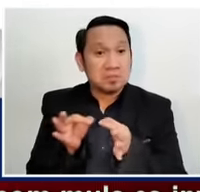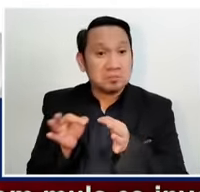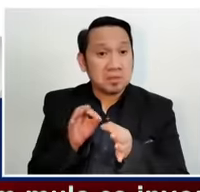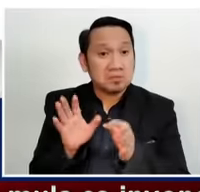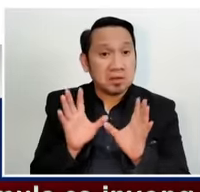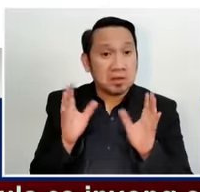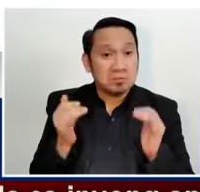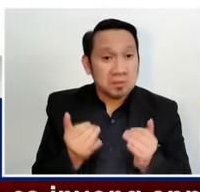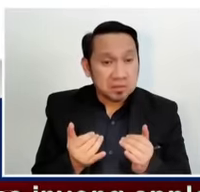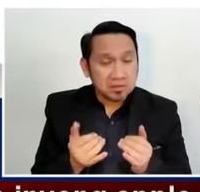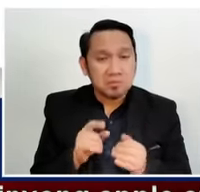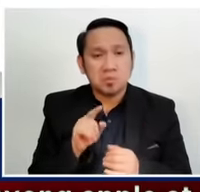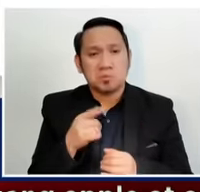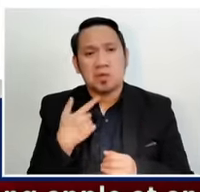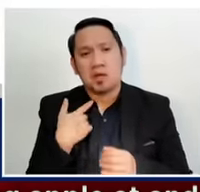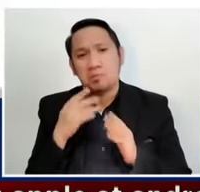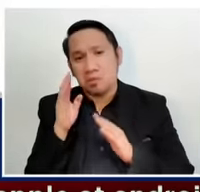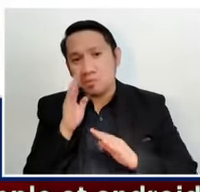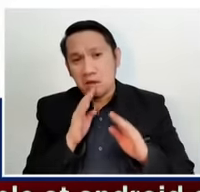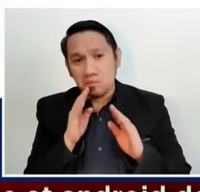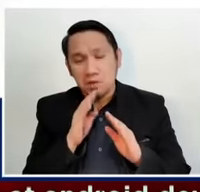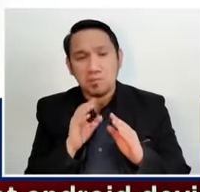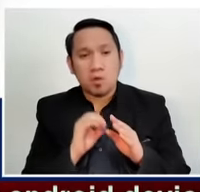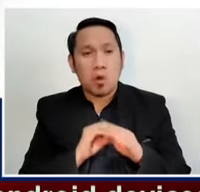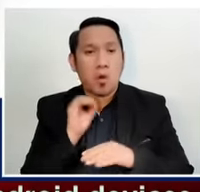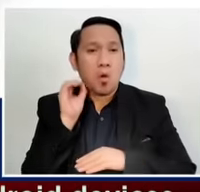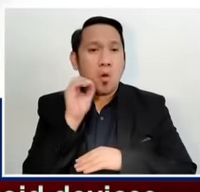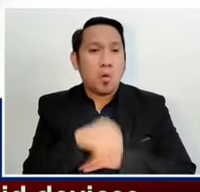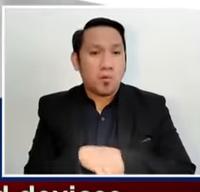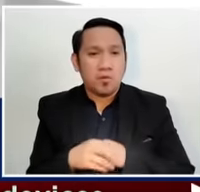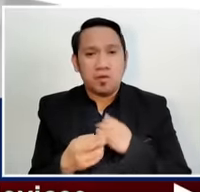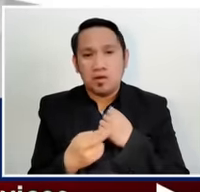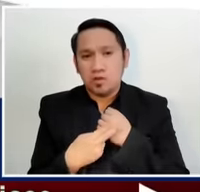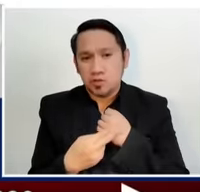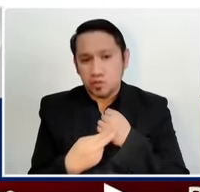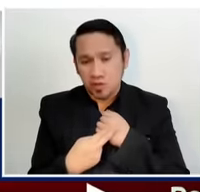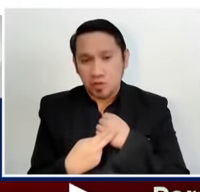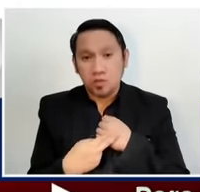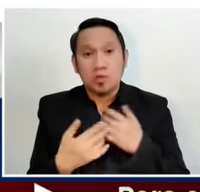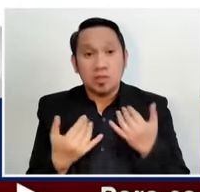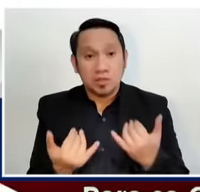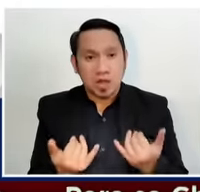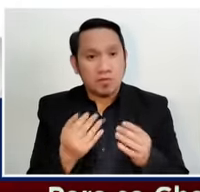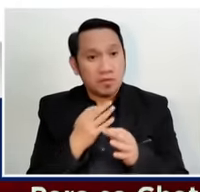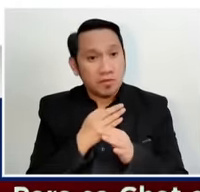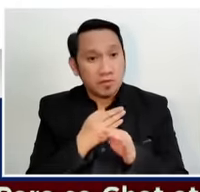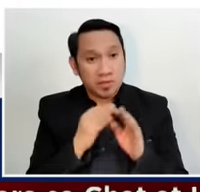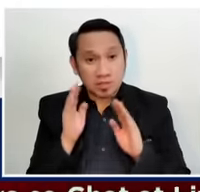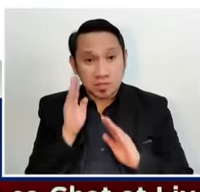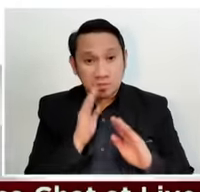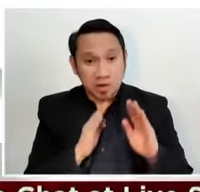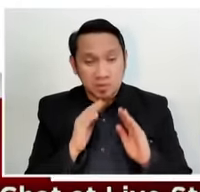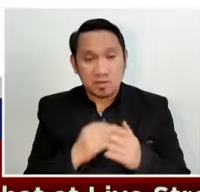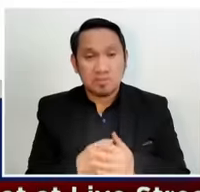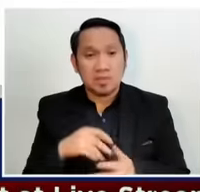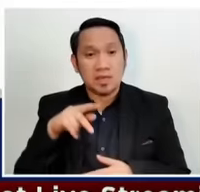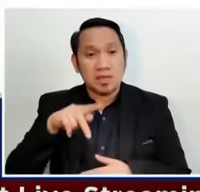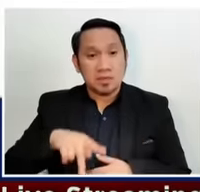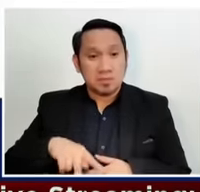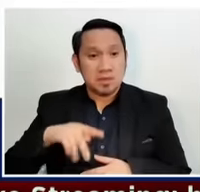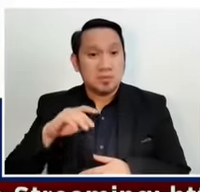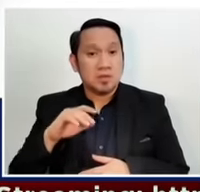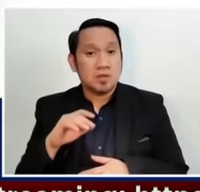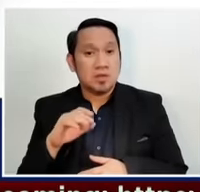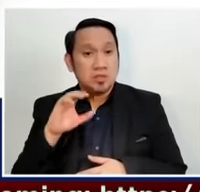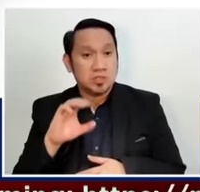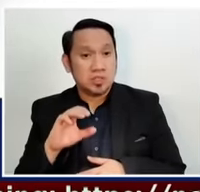companies, nagkaroon ng overbooking pero inaayos na nila ang problema. Sinabi naman ng Philippine Coast Guard na imomonitor nila